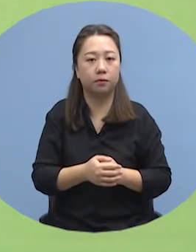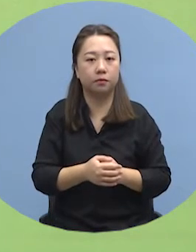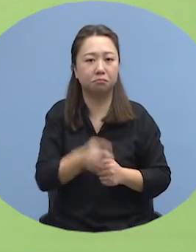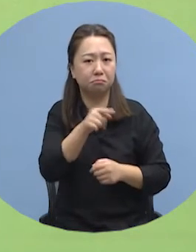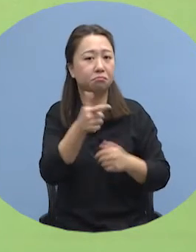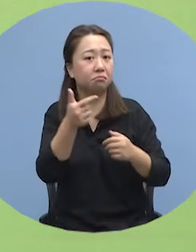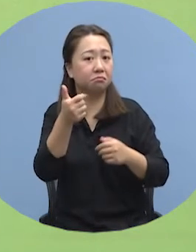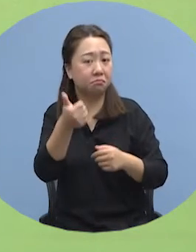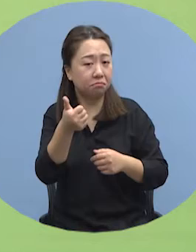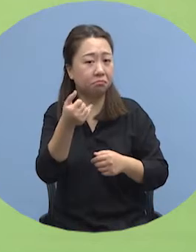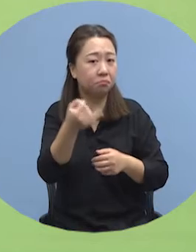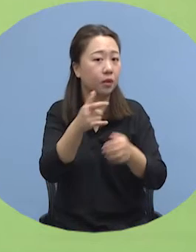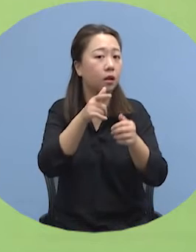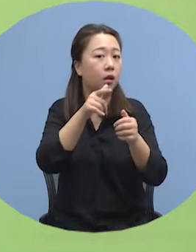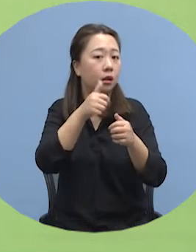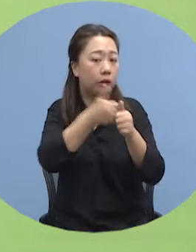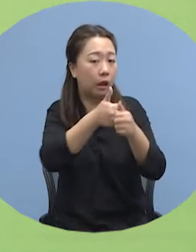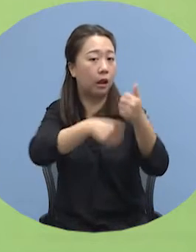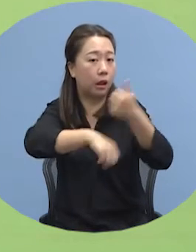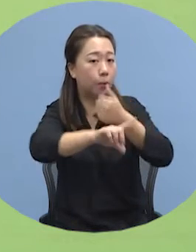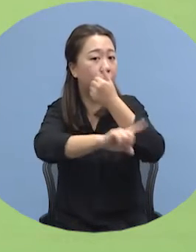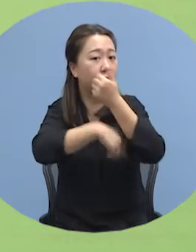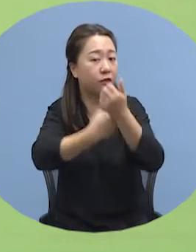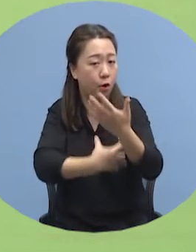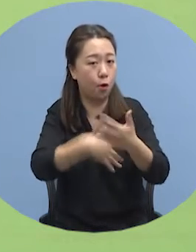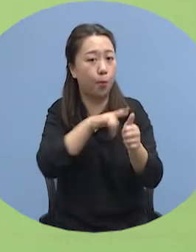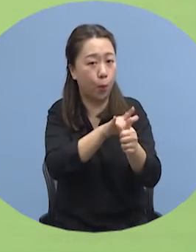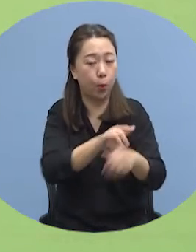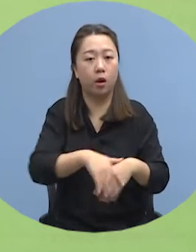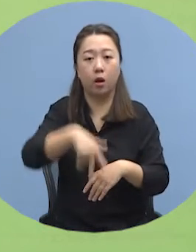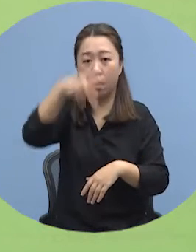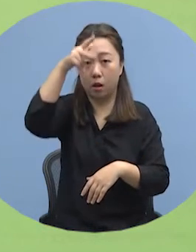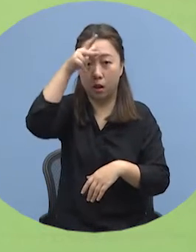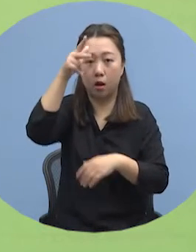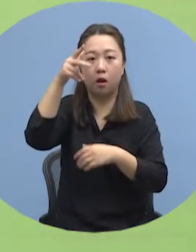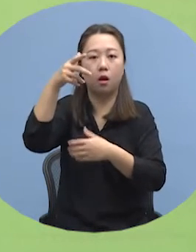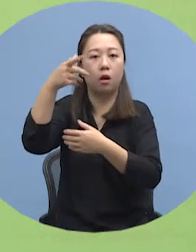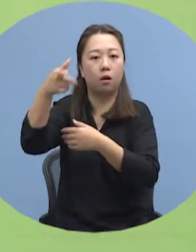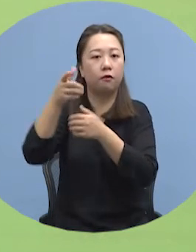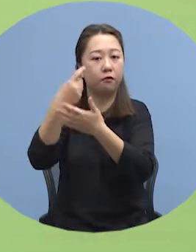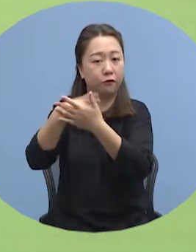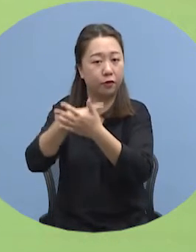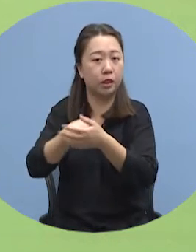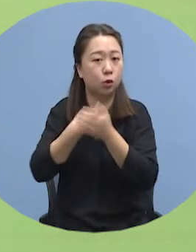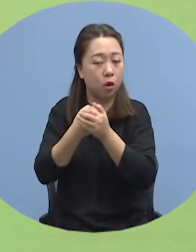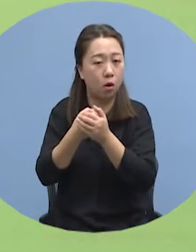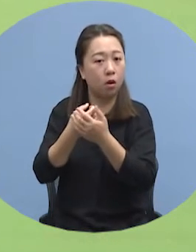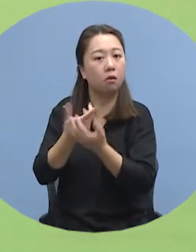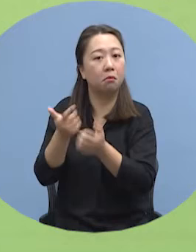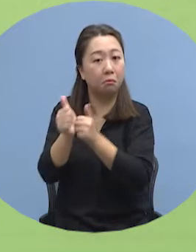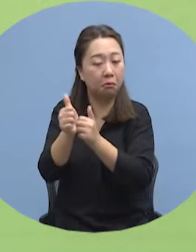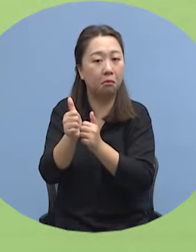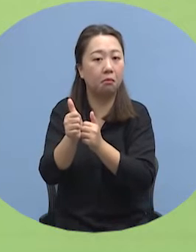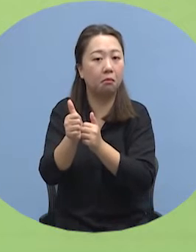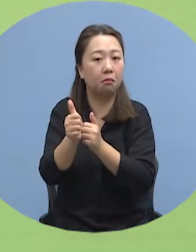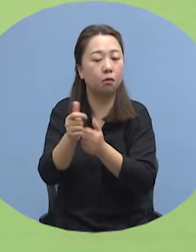是否擁護基本法以及效忠香港特區的法定要求和條件作